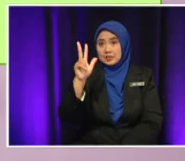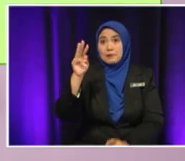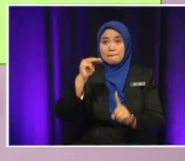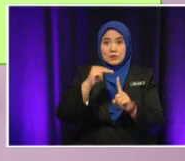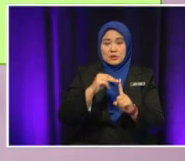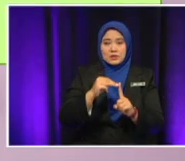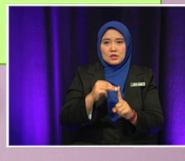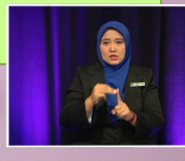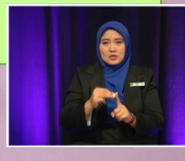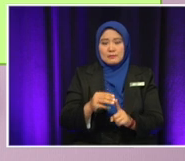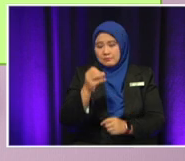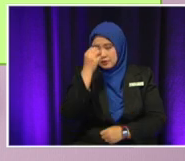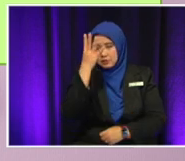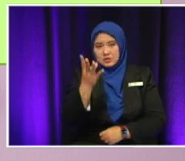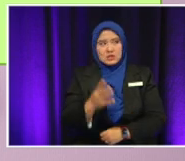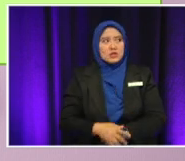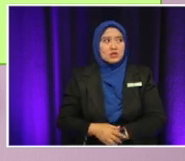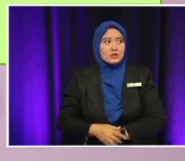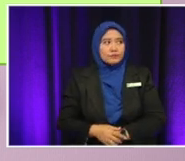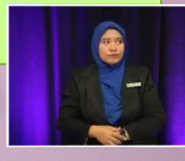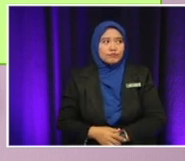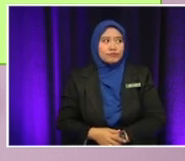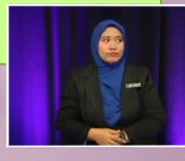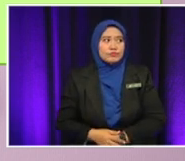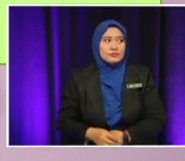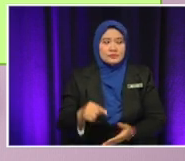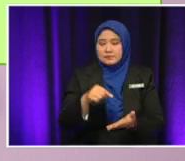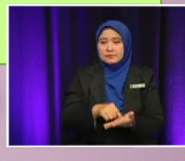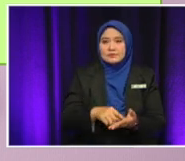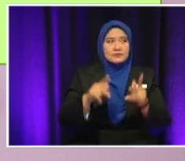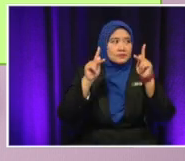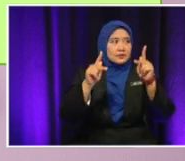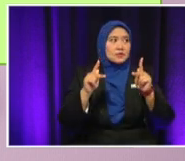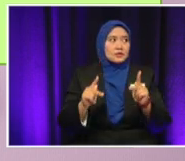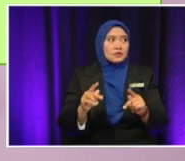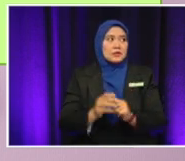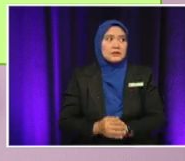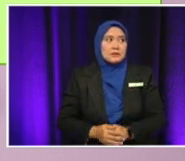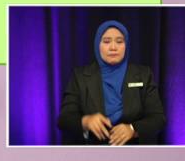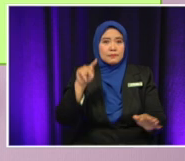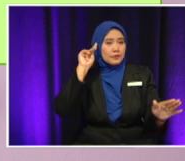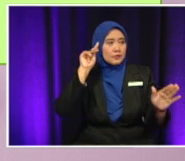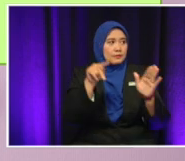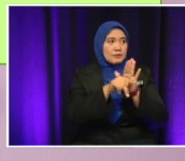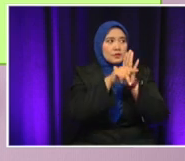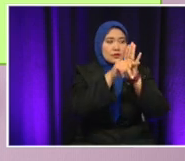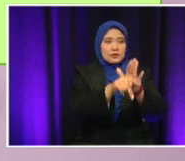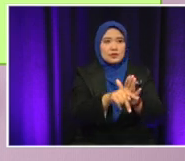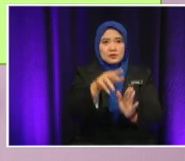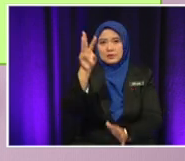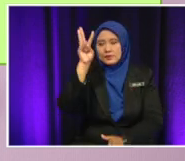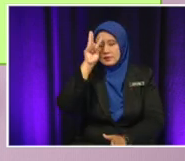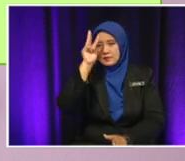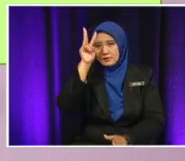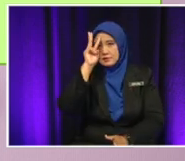C ternyata Miku adalah kaidah pameran kreatif menyatakan jenis-jenis pameran kreatif berdasarkan kaidah yang betul pada